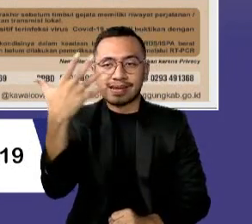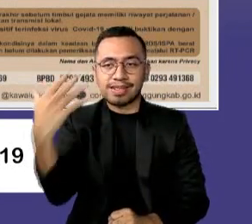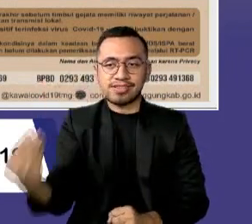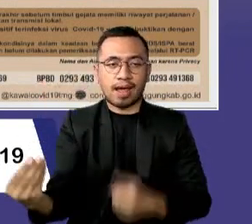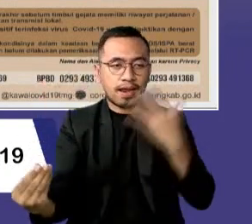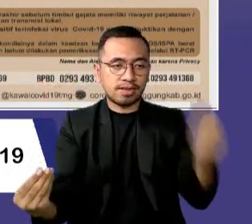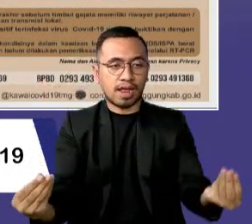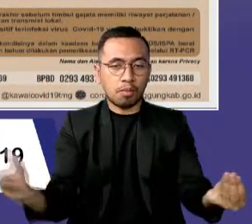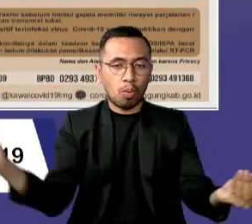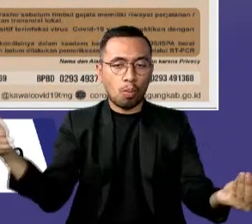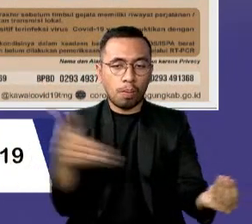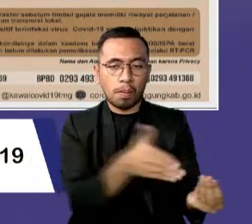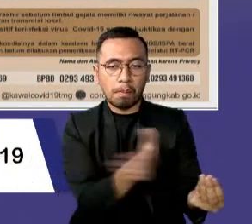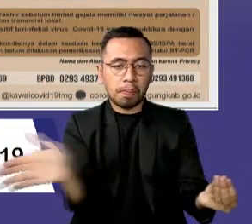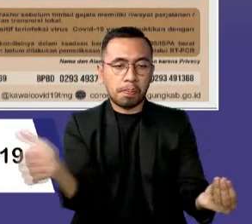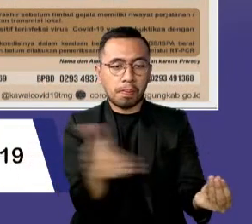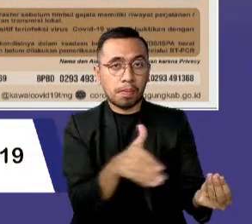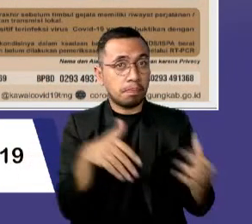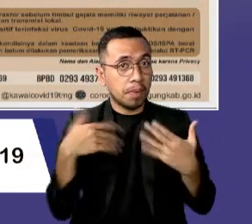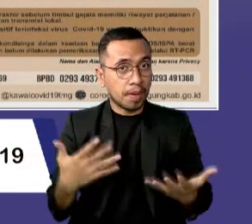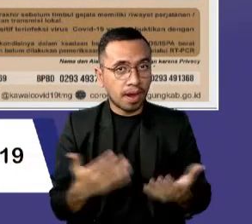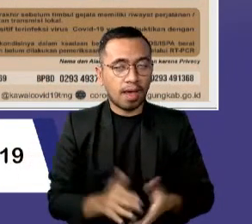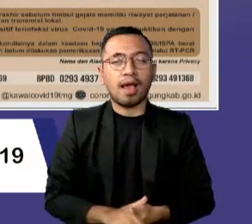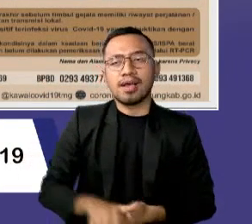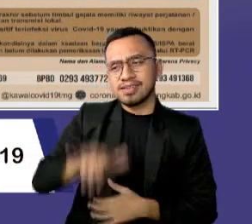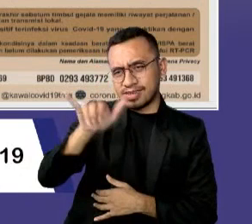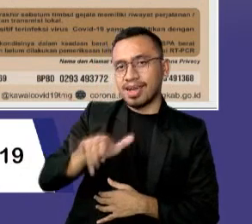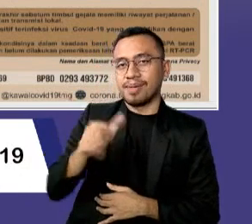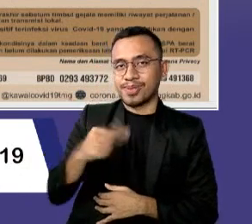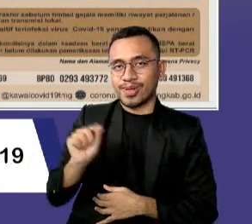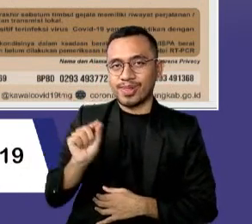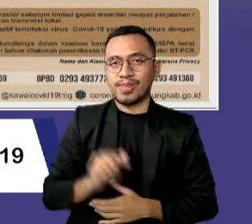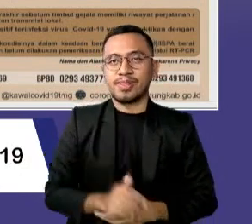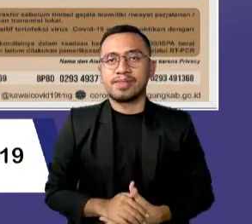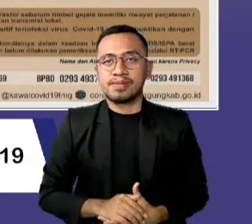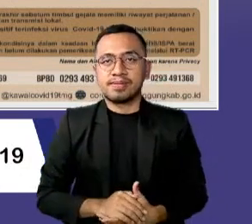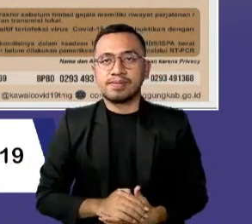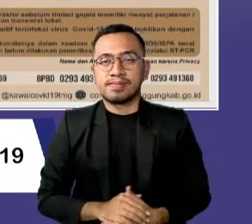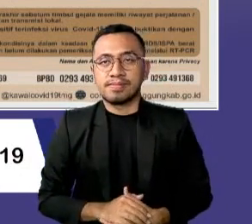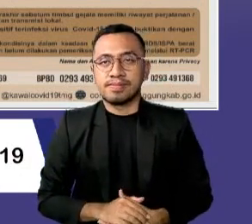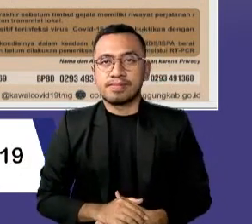ya tetapi karena karakteristik Kabupaten Temanggung itu kan lupa